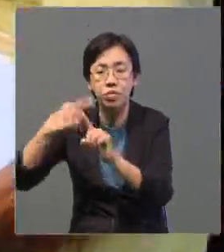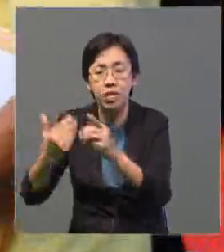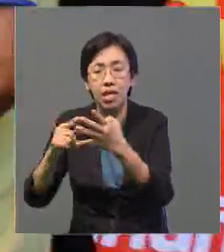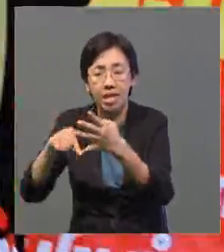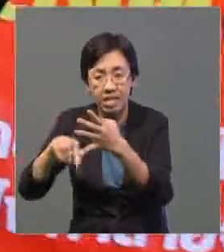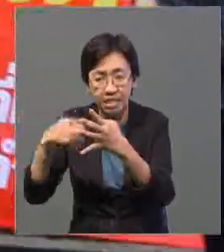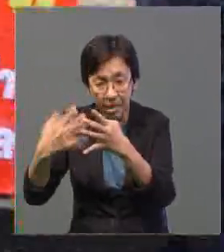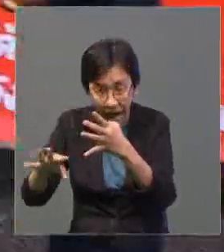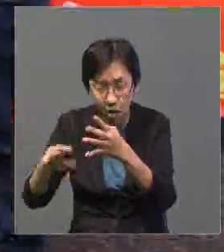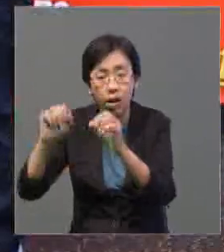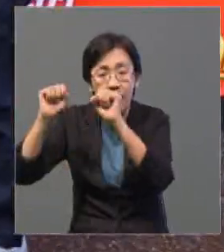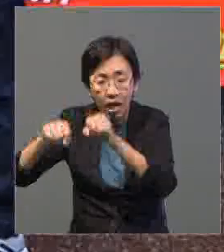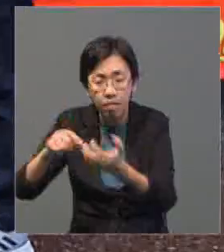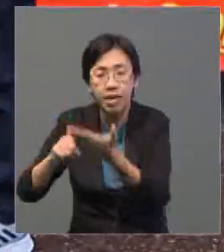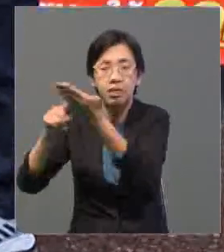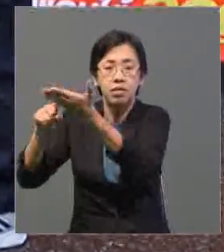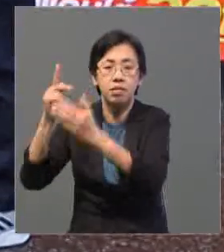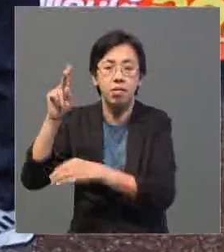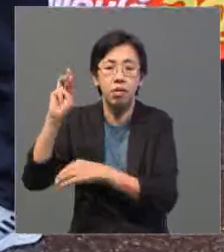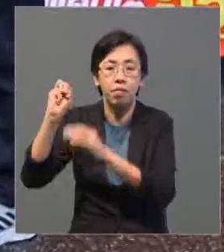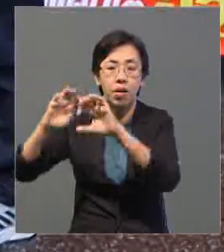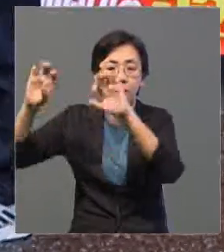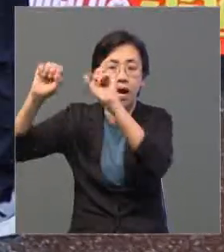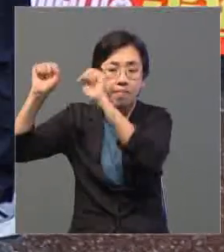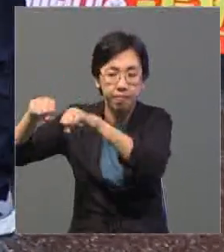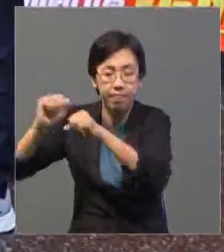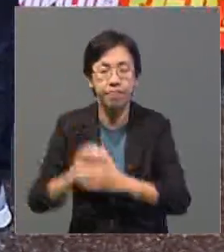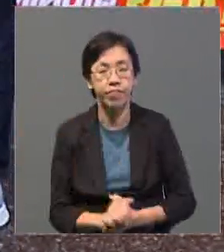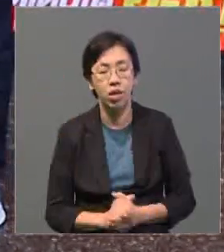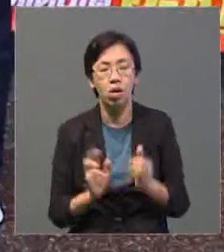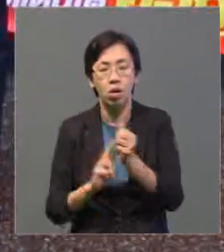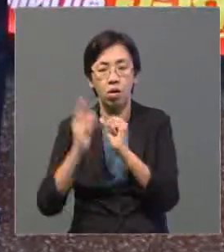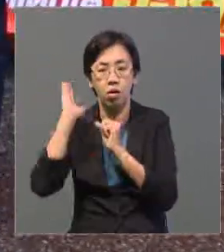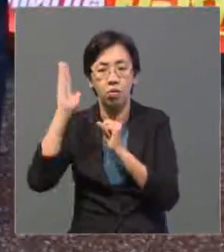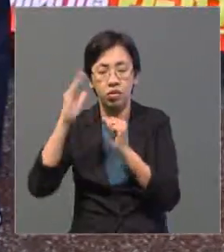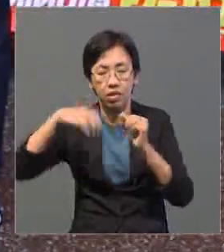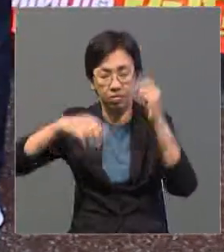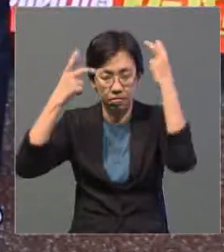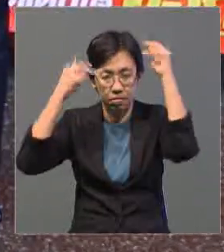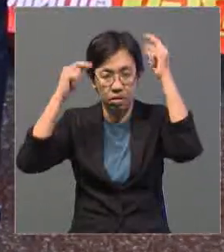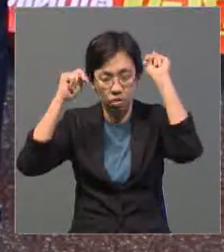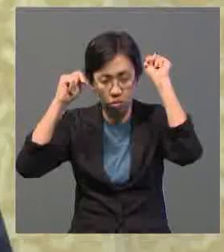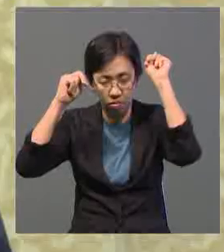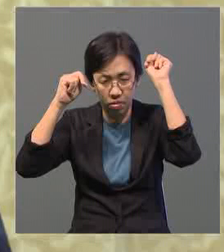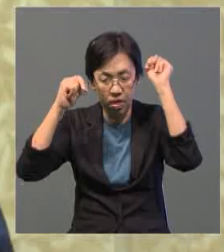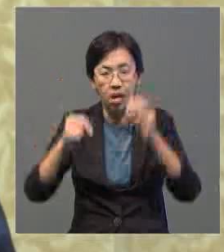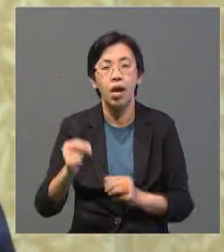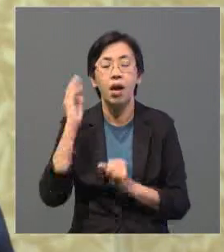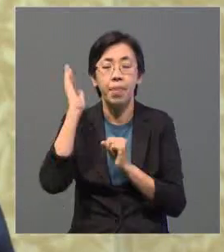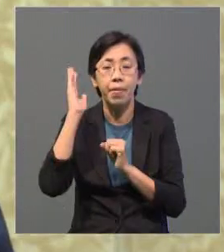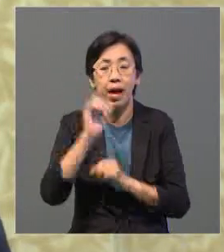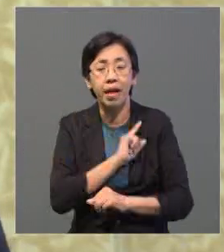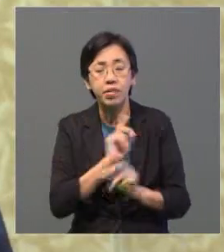ก่อนเสนอคณะรัฐมนตรีต่อไปนี้ค่ะส่วนทางด้านของรองโฆษกประจำสำนักนายกรัฐมนตรีนะครับคุณรัชดาธนบดี